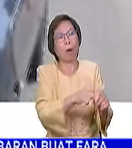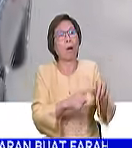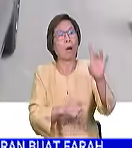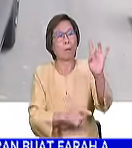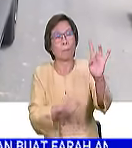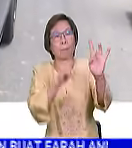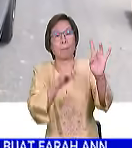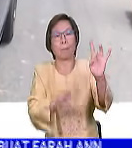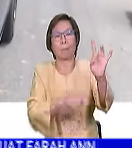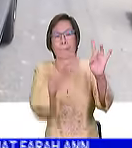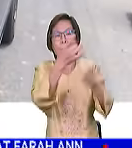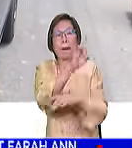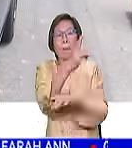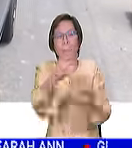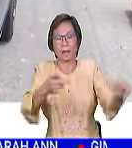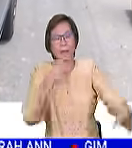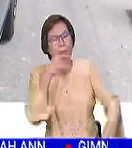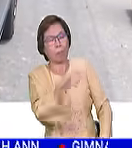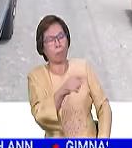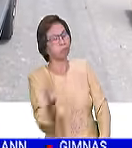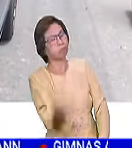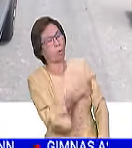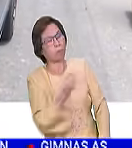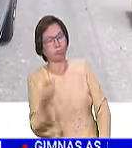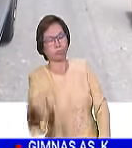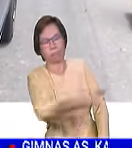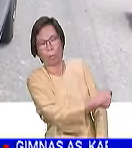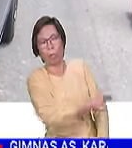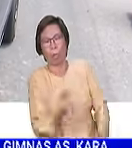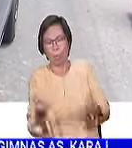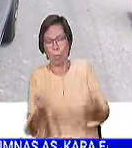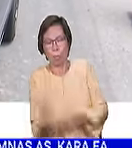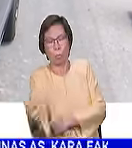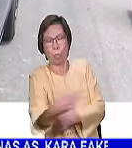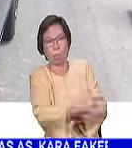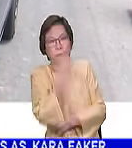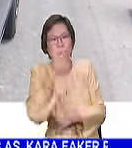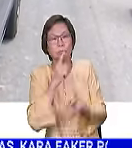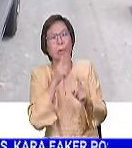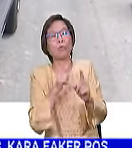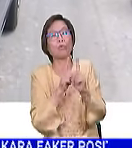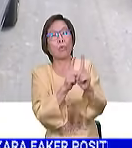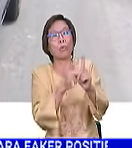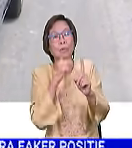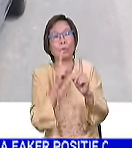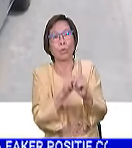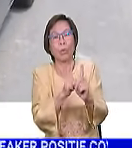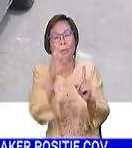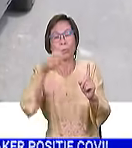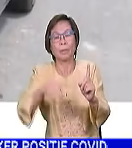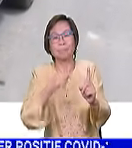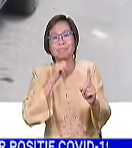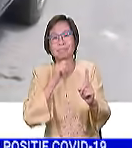sebanyak 18 buah kenderaan berpatah balik kerana mereka tidak mengikuti